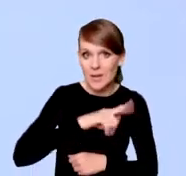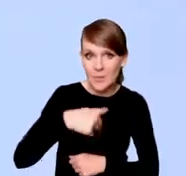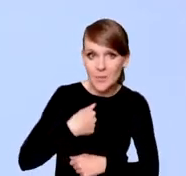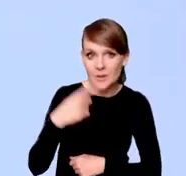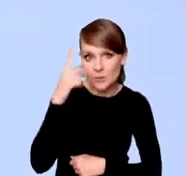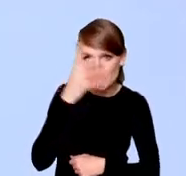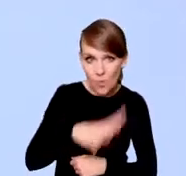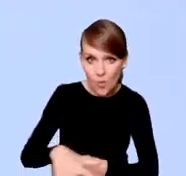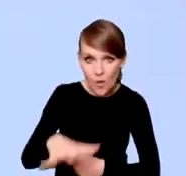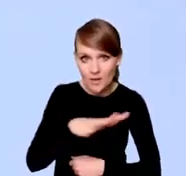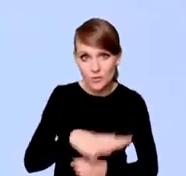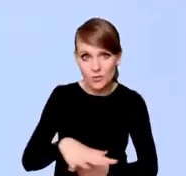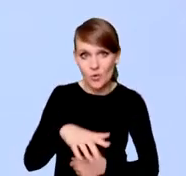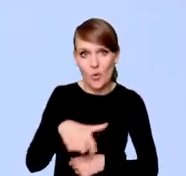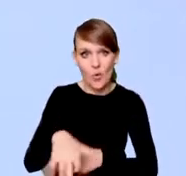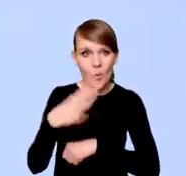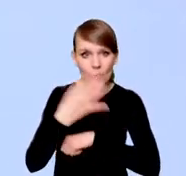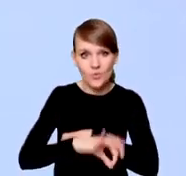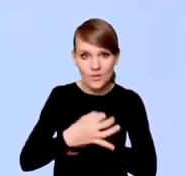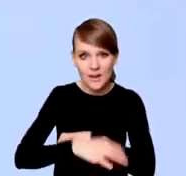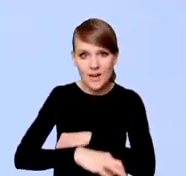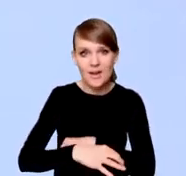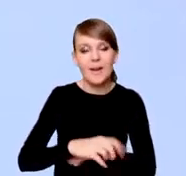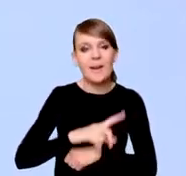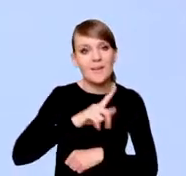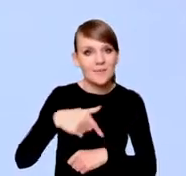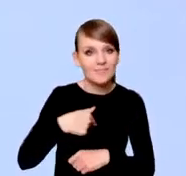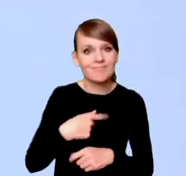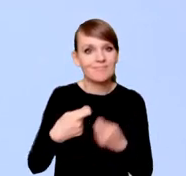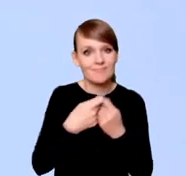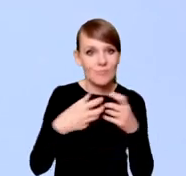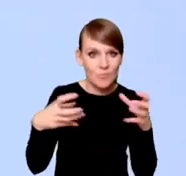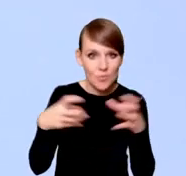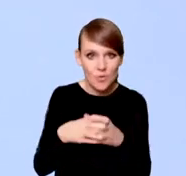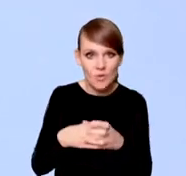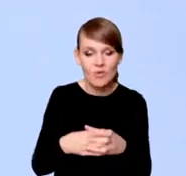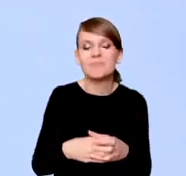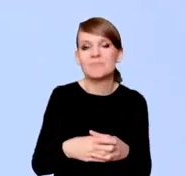społeczność akademicka, jako ta wspólnota powinniśmy siebie